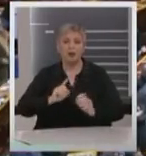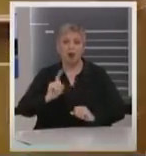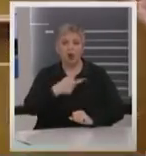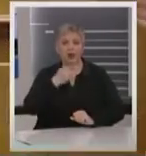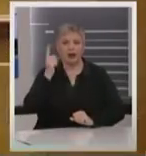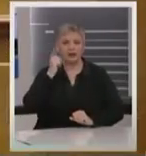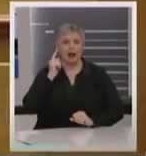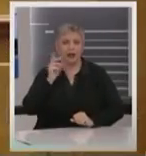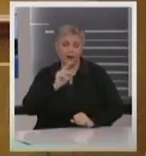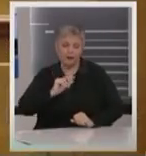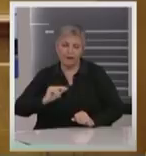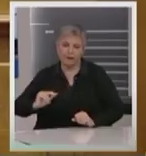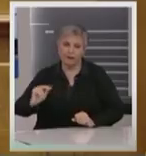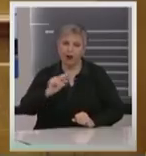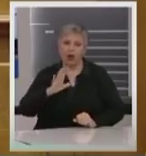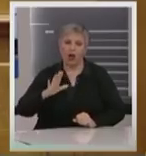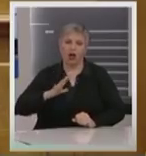αφορά όλους.